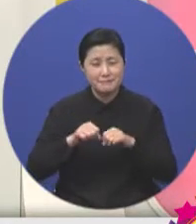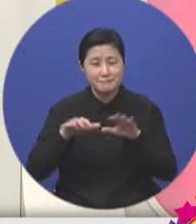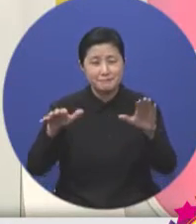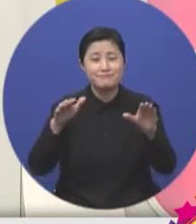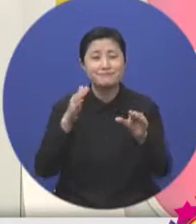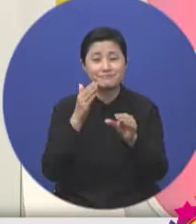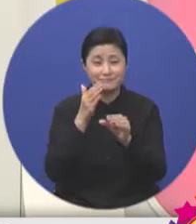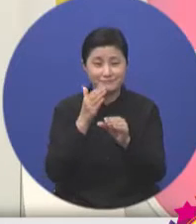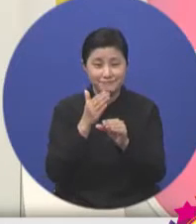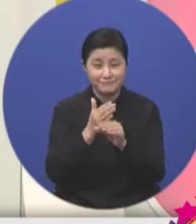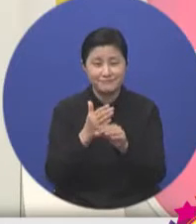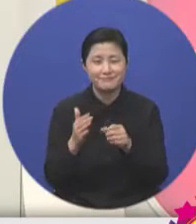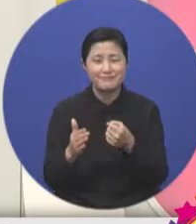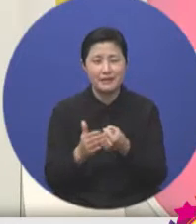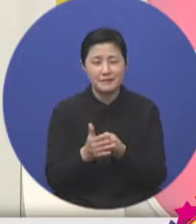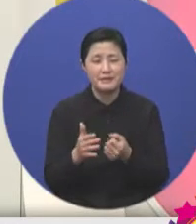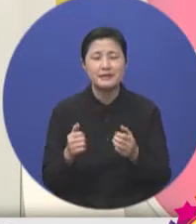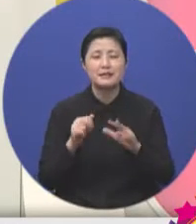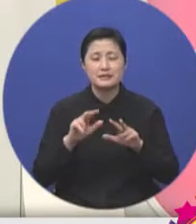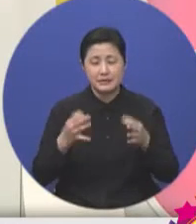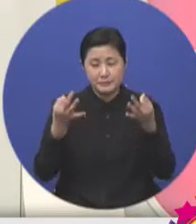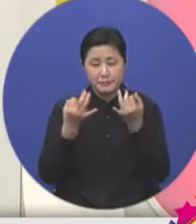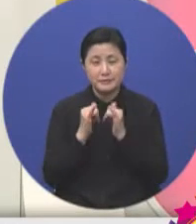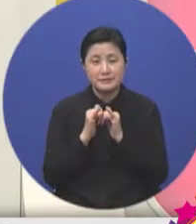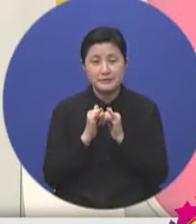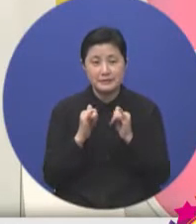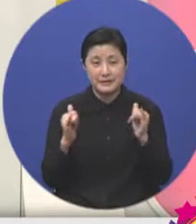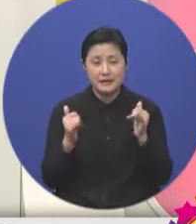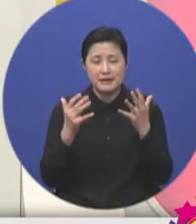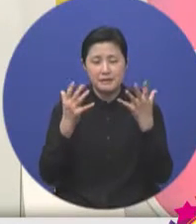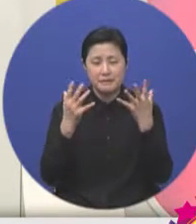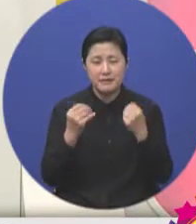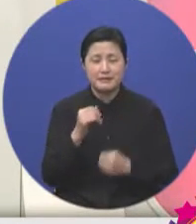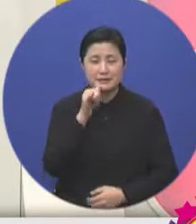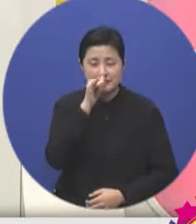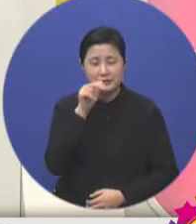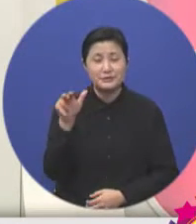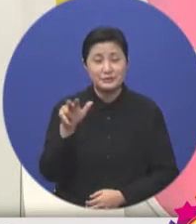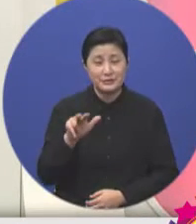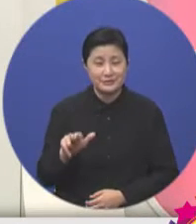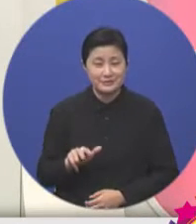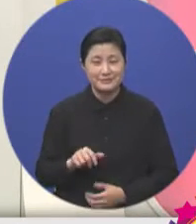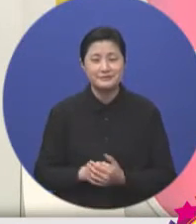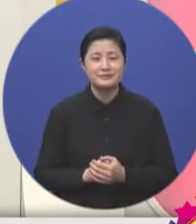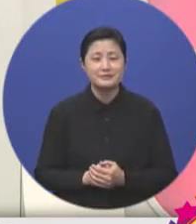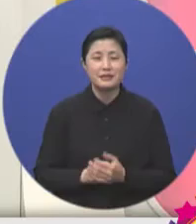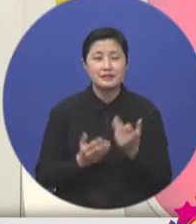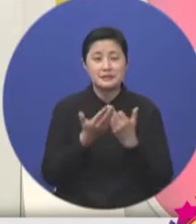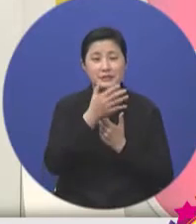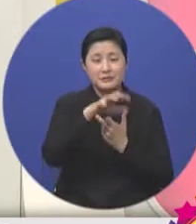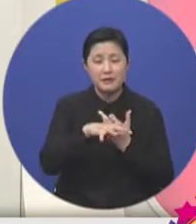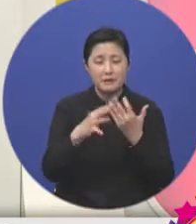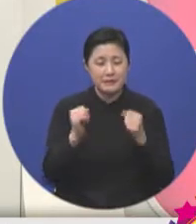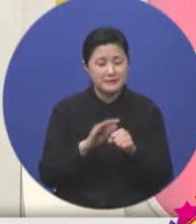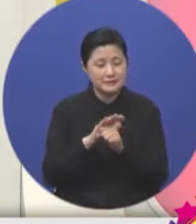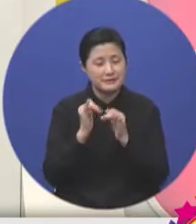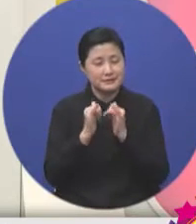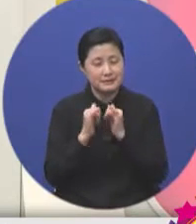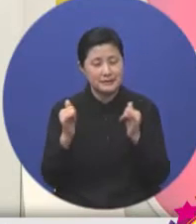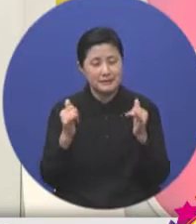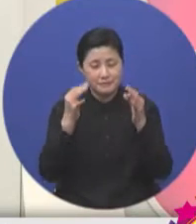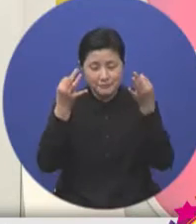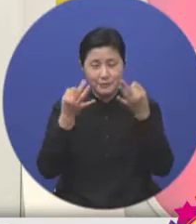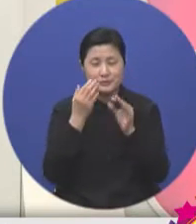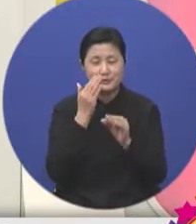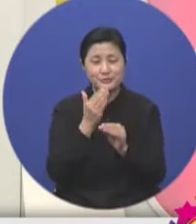무 작업하러 가셨으니까, 네. 지금 보고 계신 분들이 참 많아요, 전국적으로. 네. 아, 그리고 제주도에서도 많은 애청자분들께서 보고